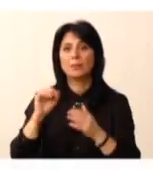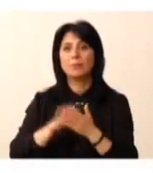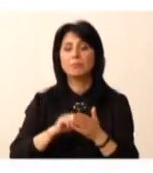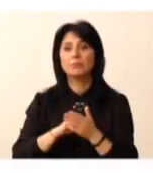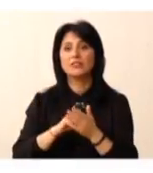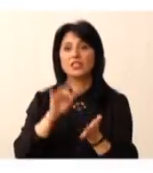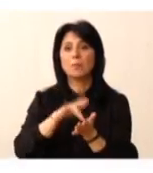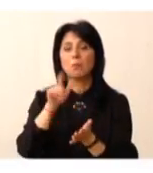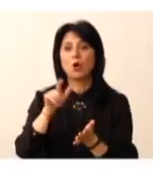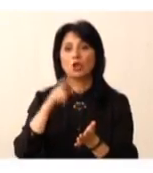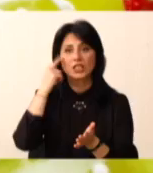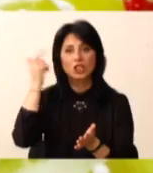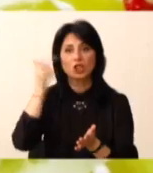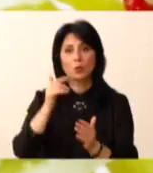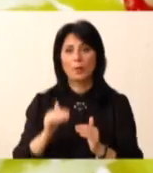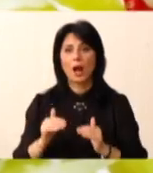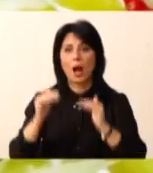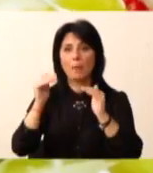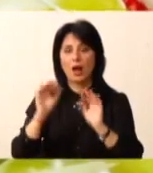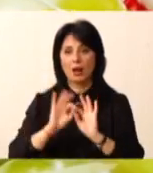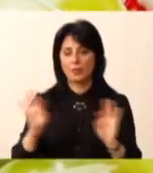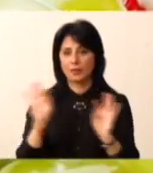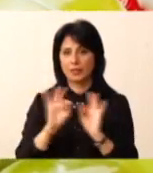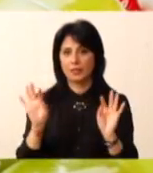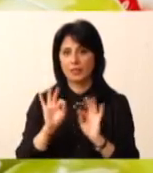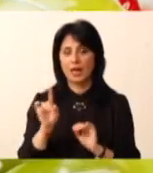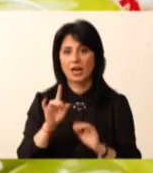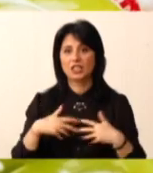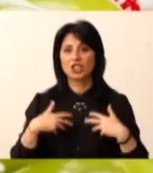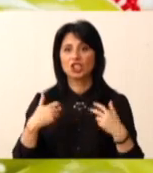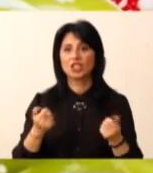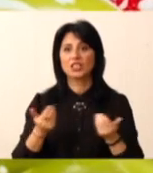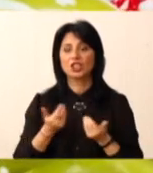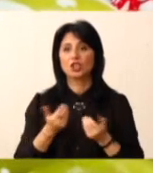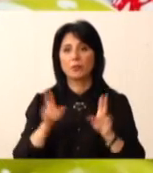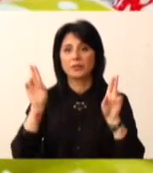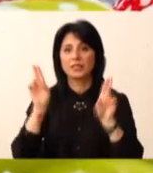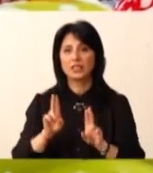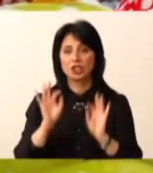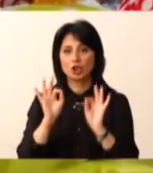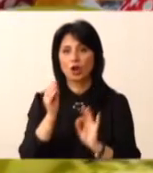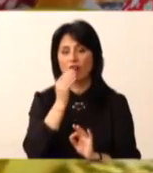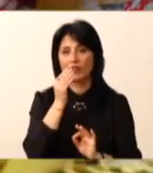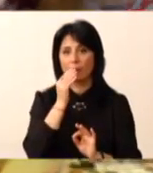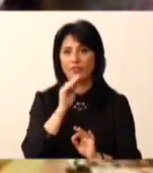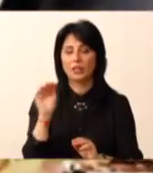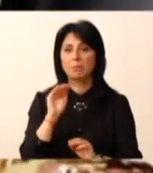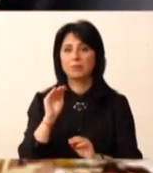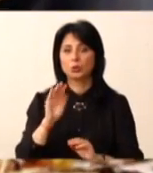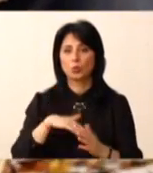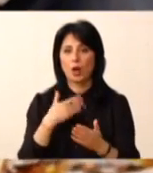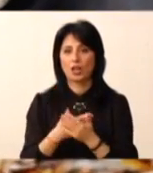მიზეს მოსახლეობის ცნობიერების ამაღლებით ხსნიან, რაც ჯანსაღი ცხოვრების წესს, სწორ კვებას და